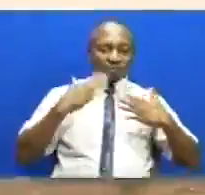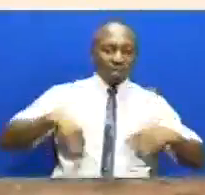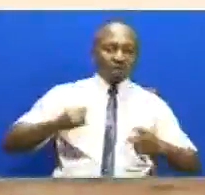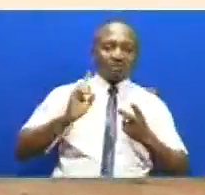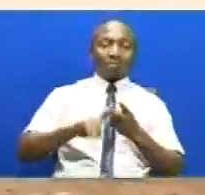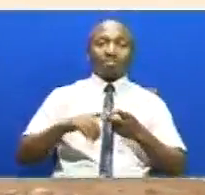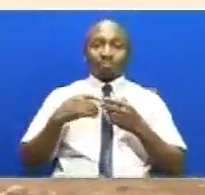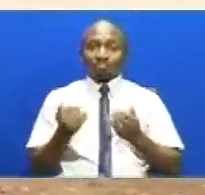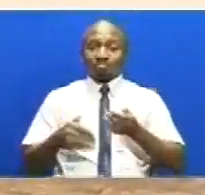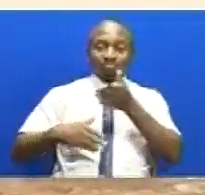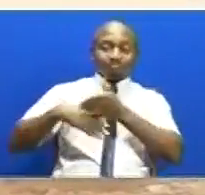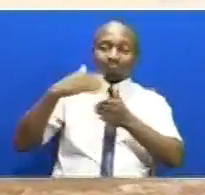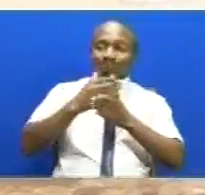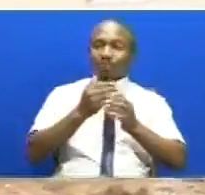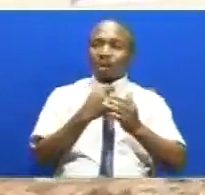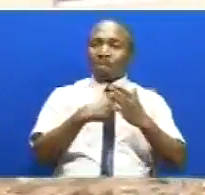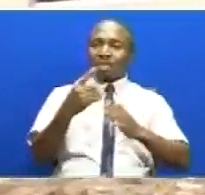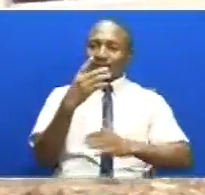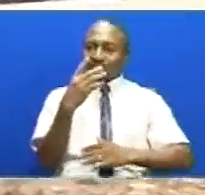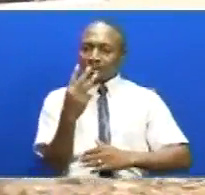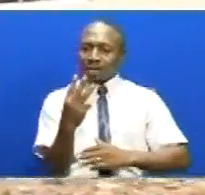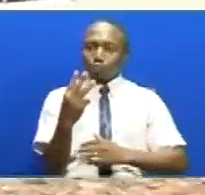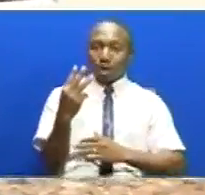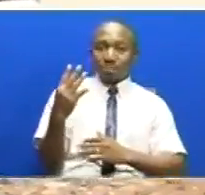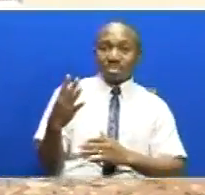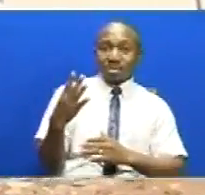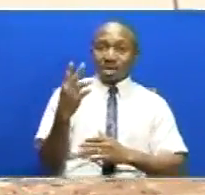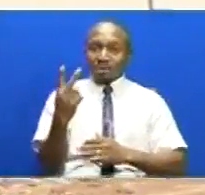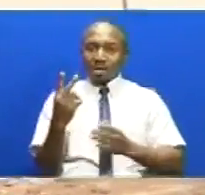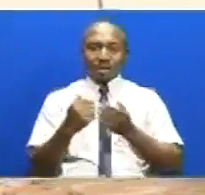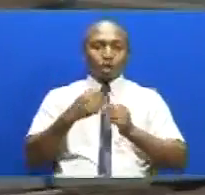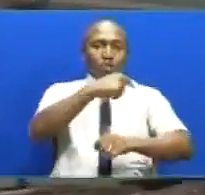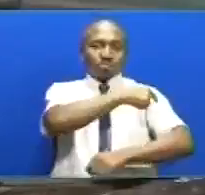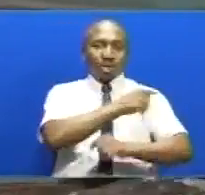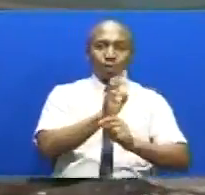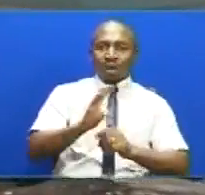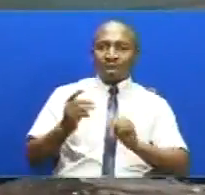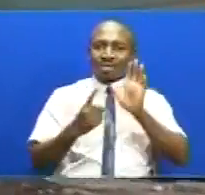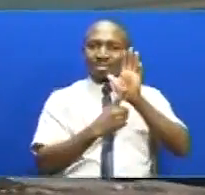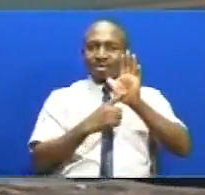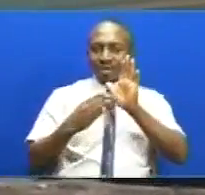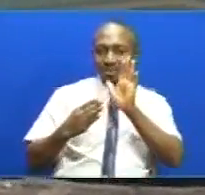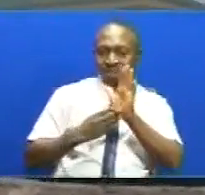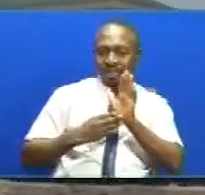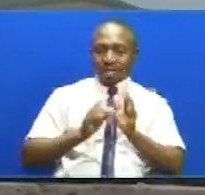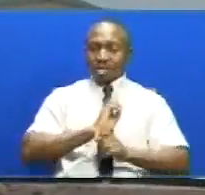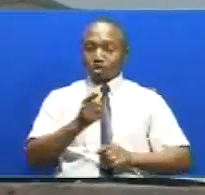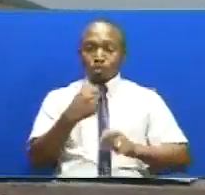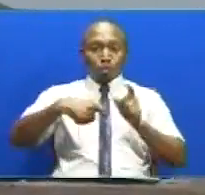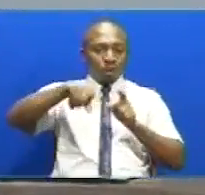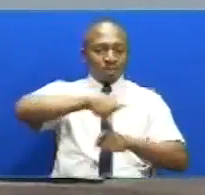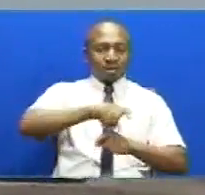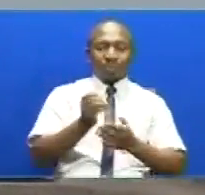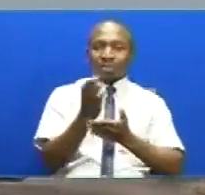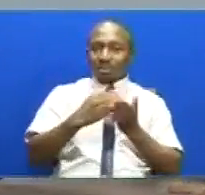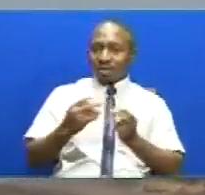vya afya vimejengwa 352 na hospitali za wilaya 69. Si tu kuongezeka kwa sehemu